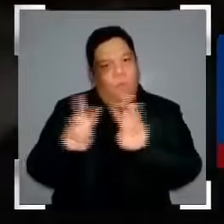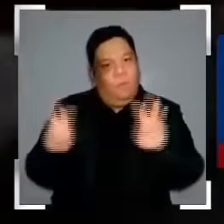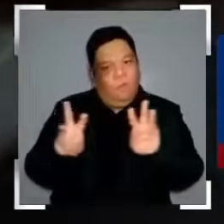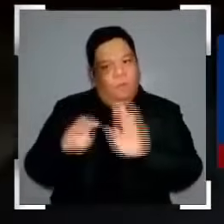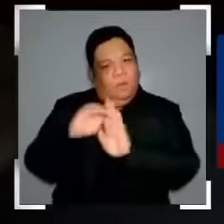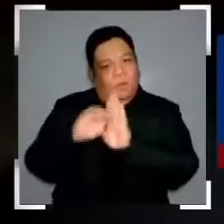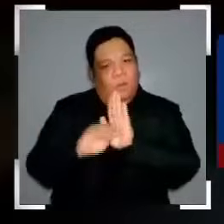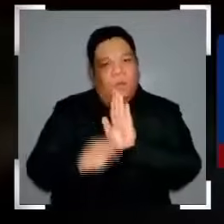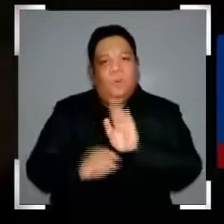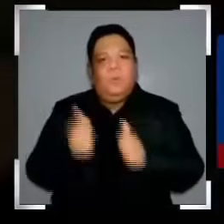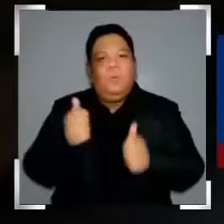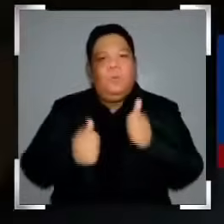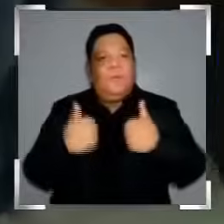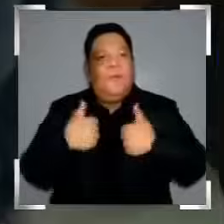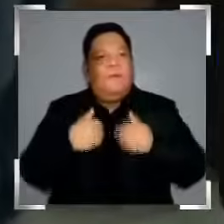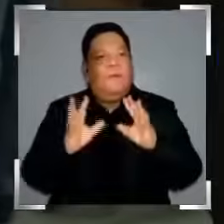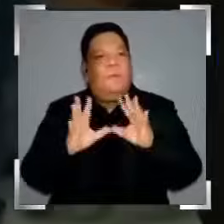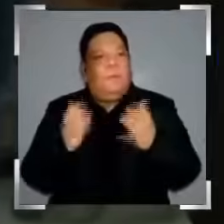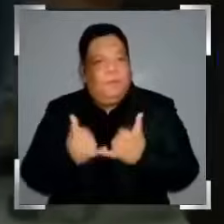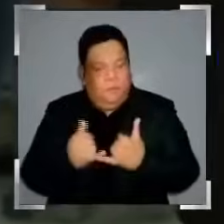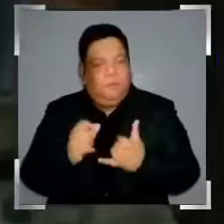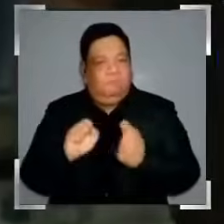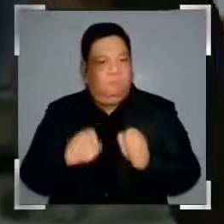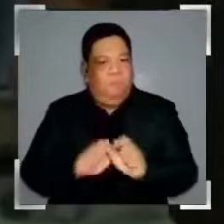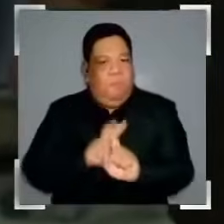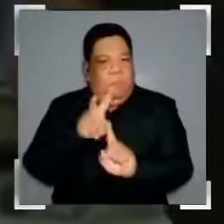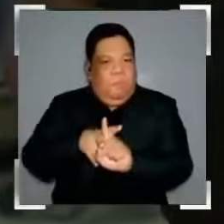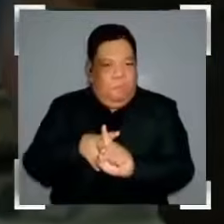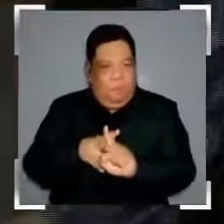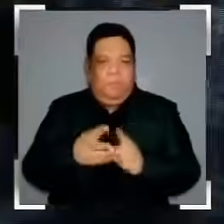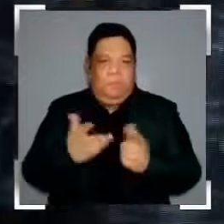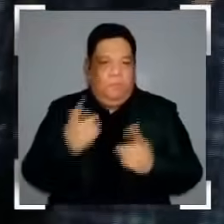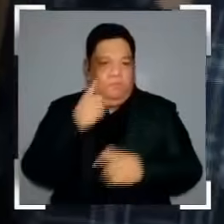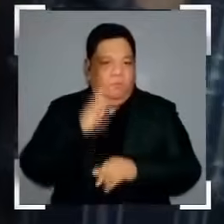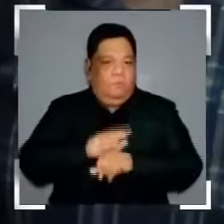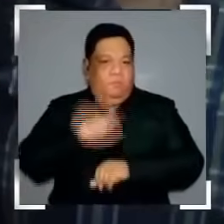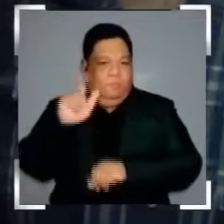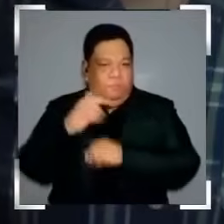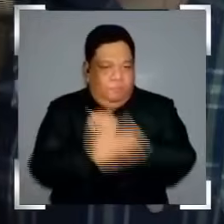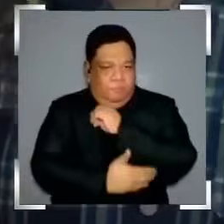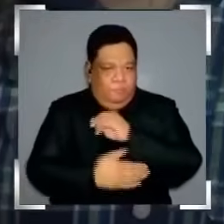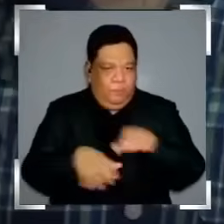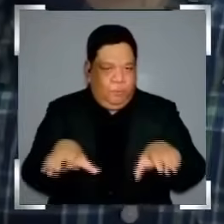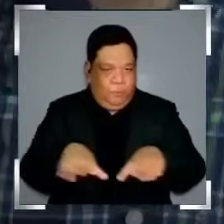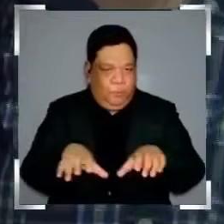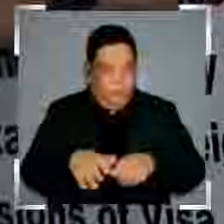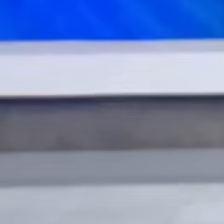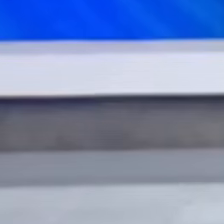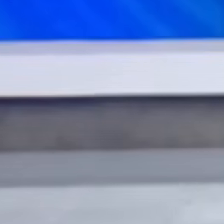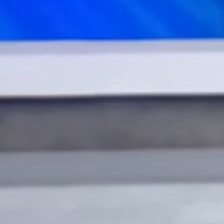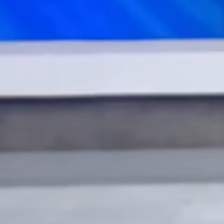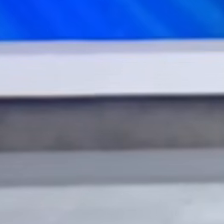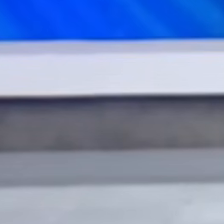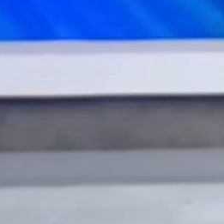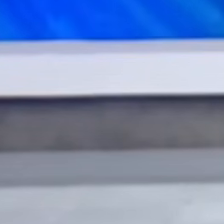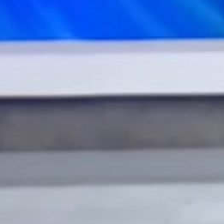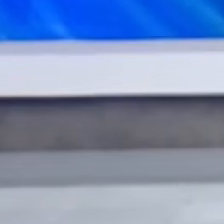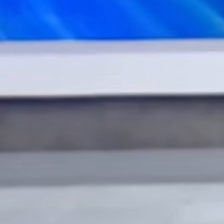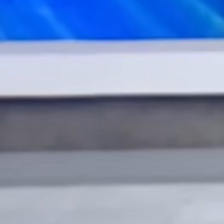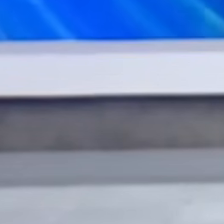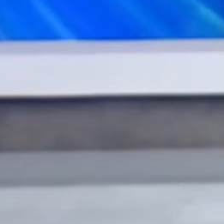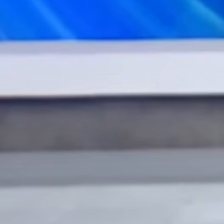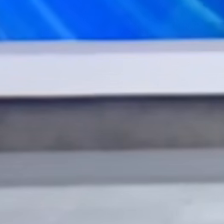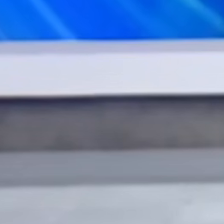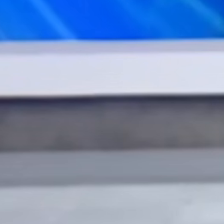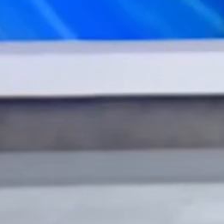agencies at approved job orders. Para sa GMA Integrated News, Bon Aquino ang inyong saksi. Makaigan, samahan niyo